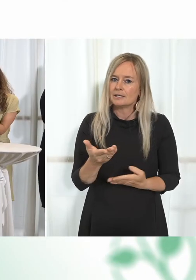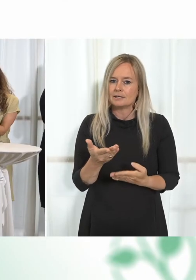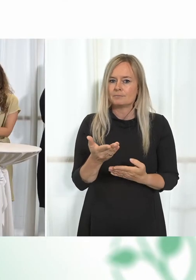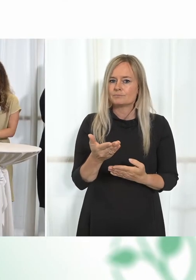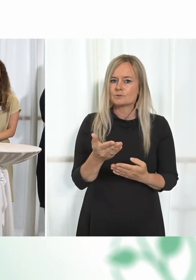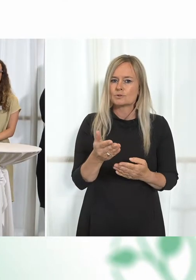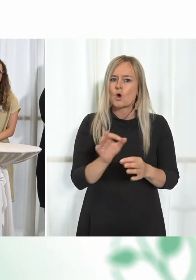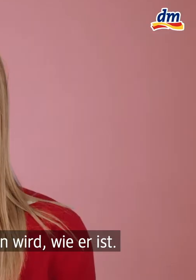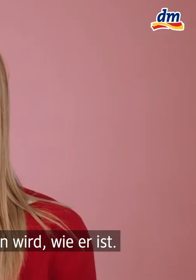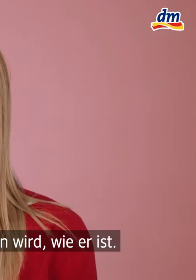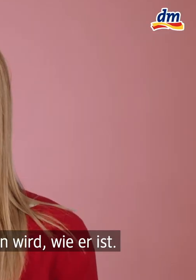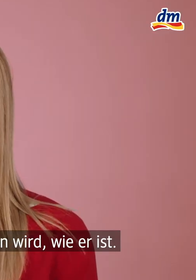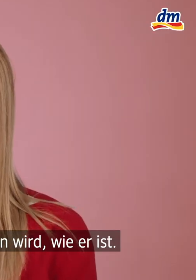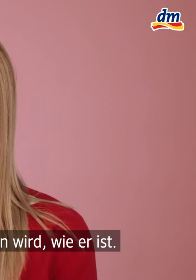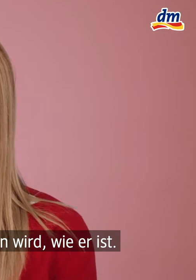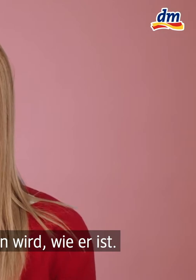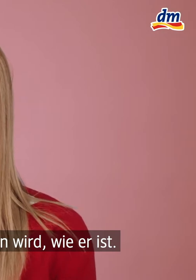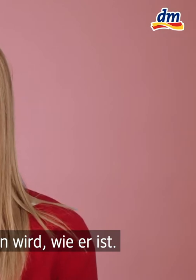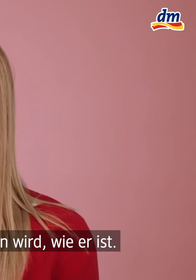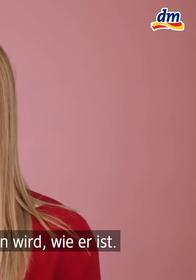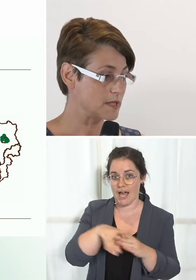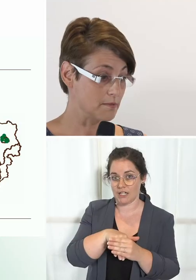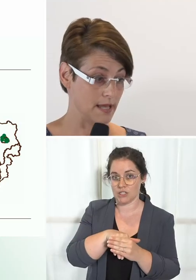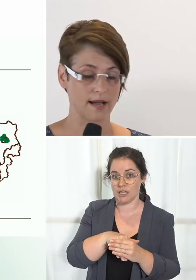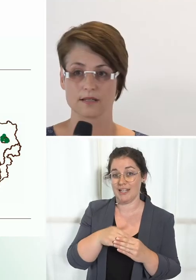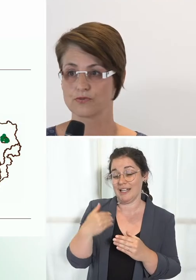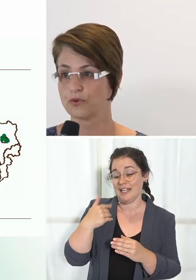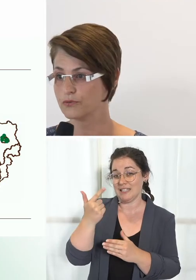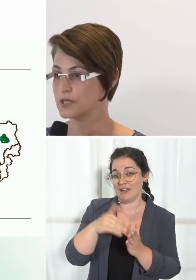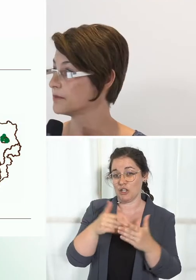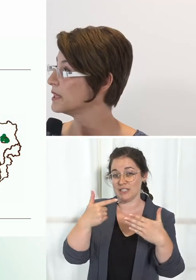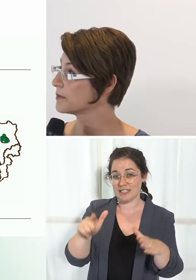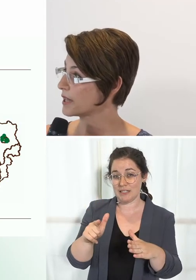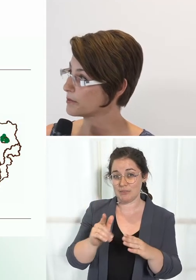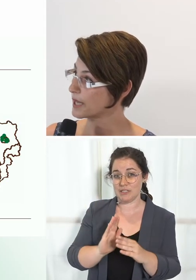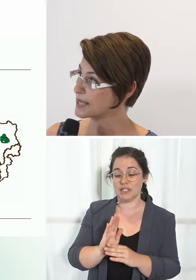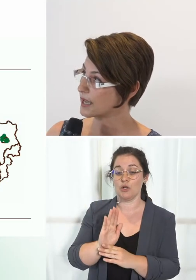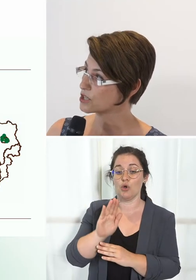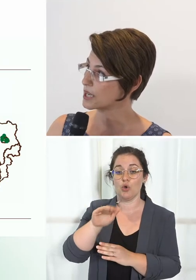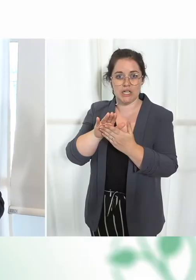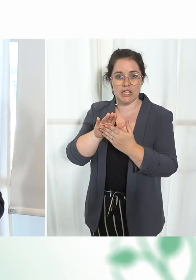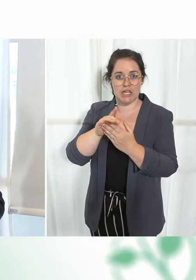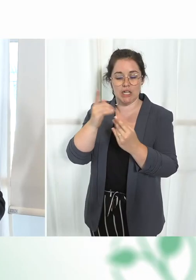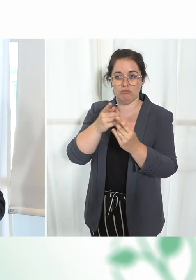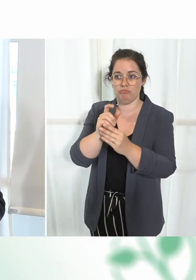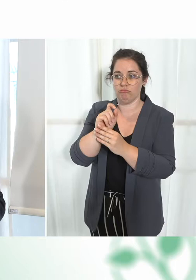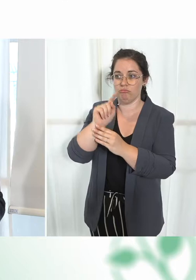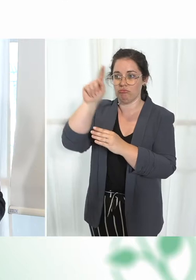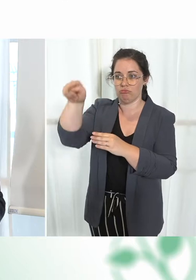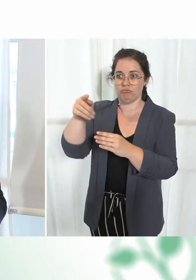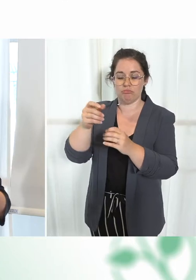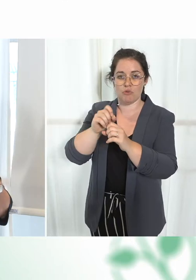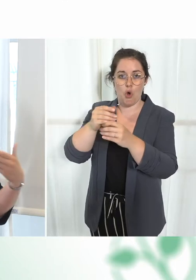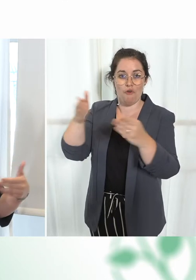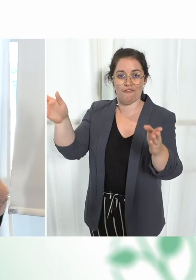gute Teamarbeit. Dass jeder Mensch so genommen wird, wie er ist. Es sind mehr als 15 Mitarbeiter bereits eingestellt. Menschen, die zu uns kommen